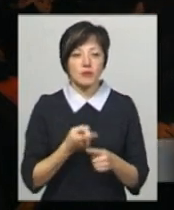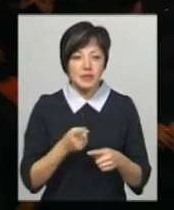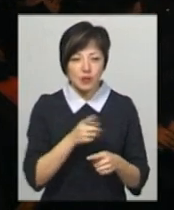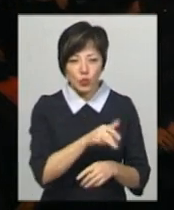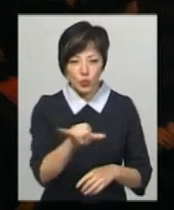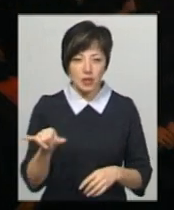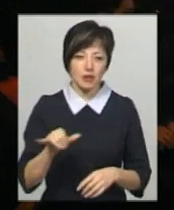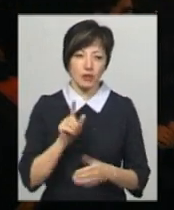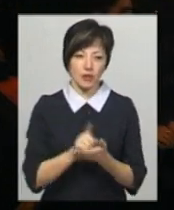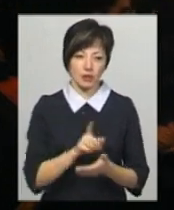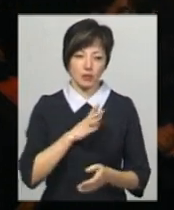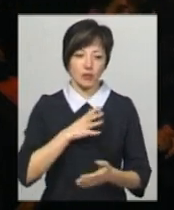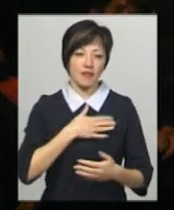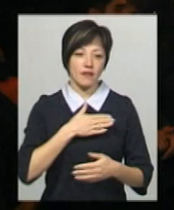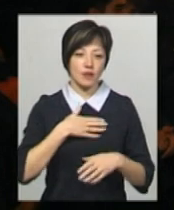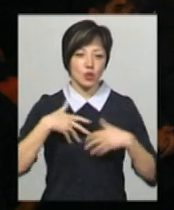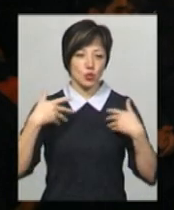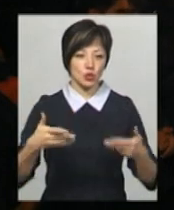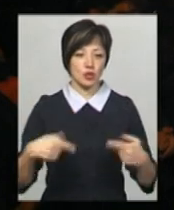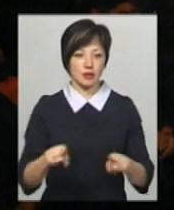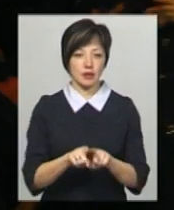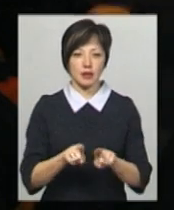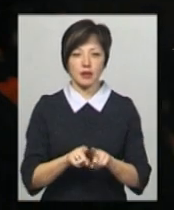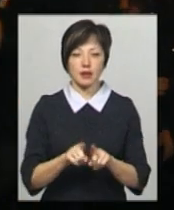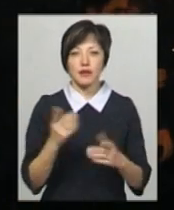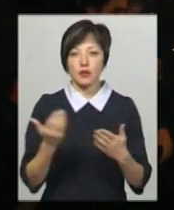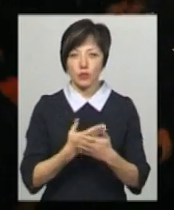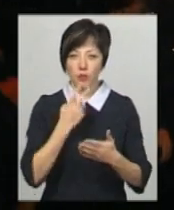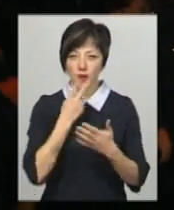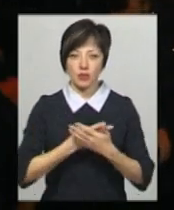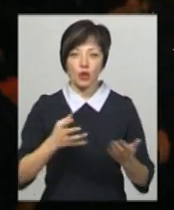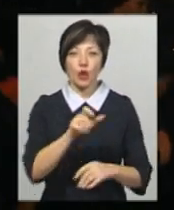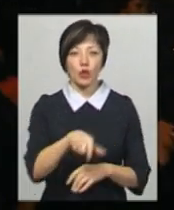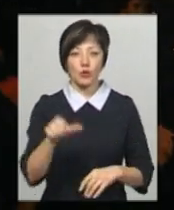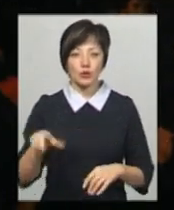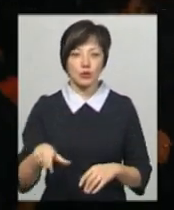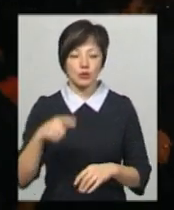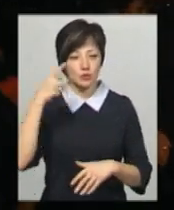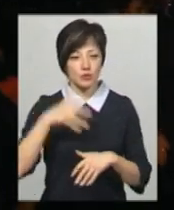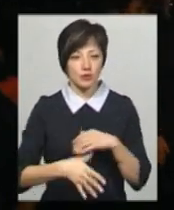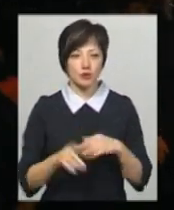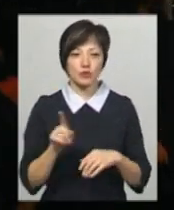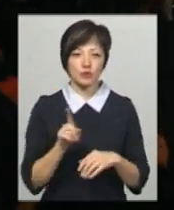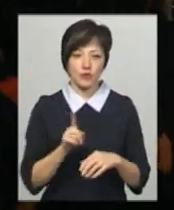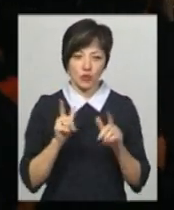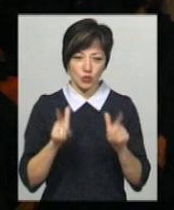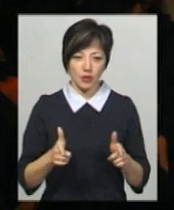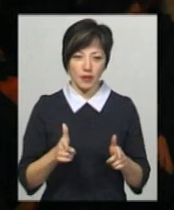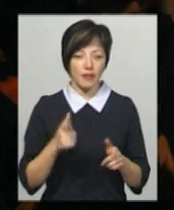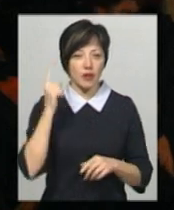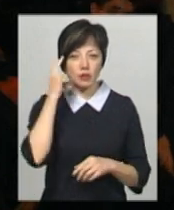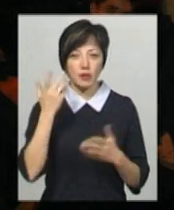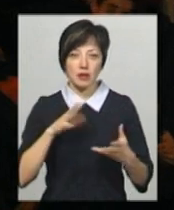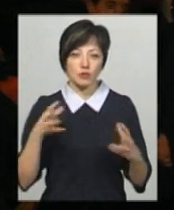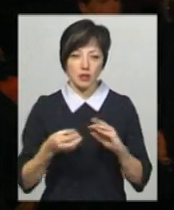них це повинно бути від душі це все йти, так от, як в стрічці показано. Просто люди осознавали, на що вони йдуть. Вони не задумали, який